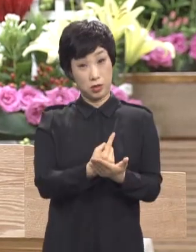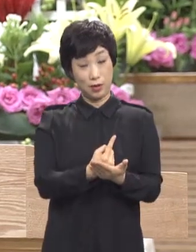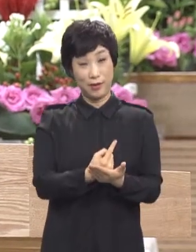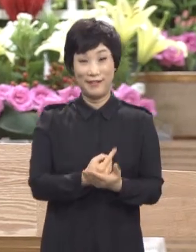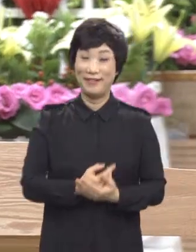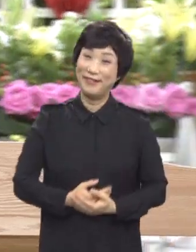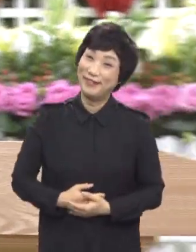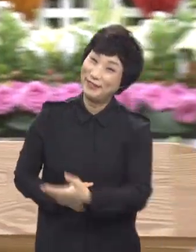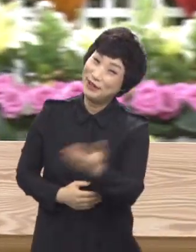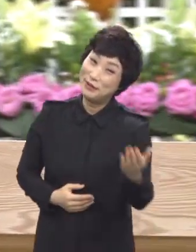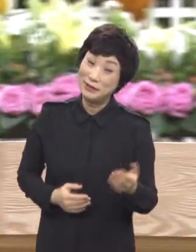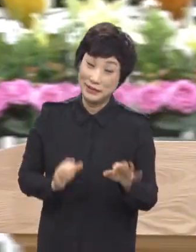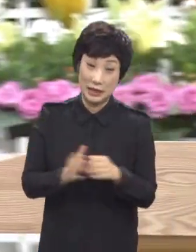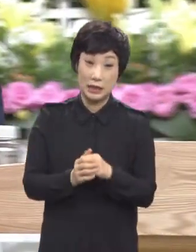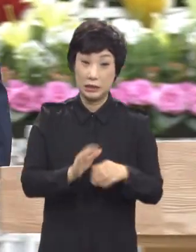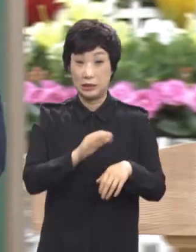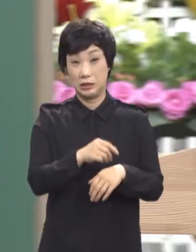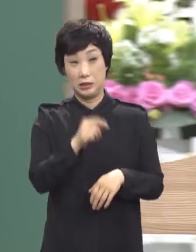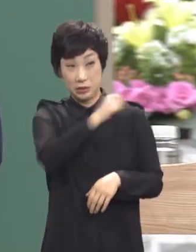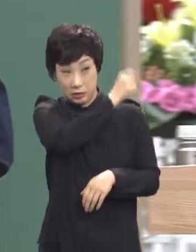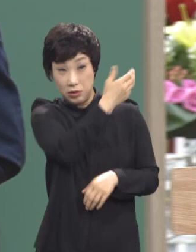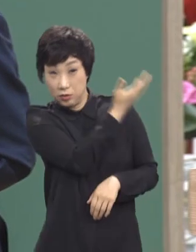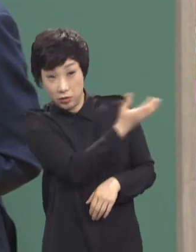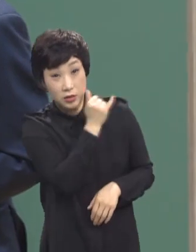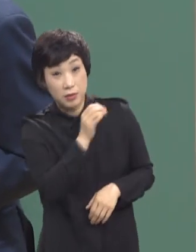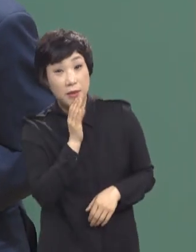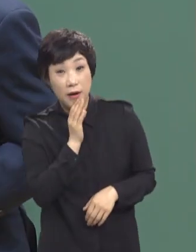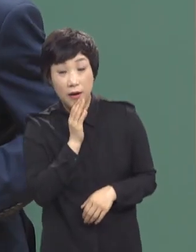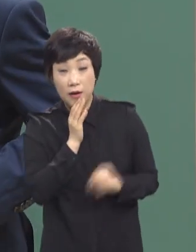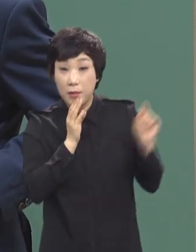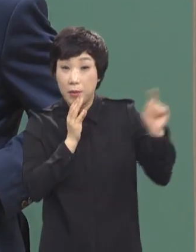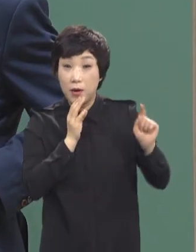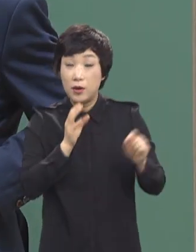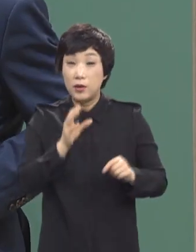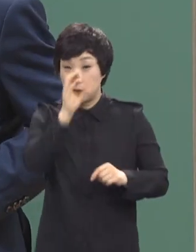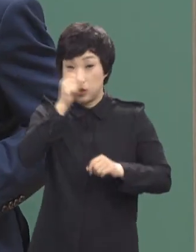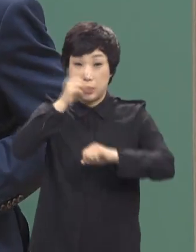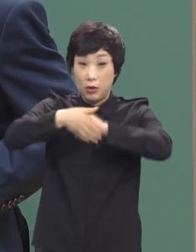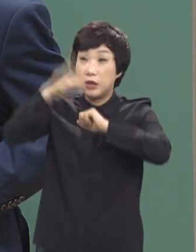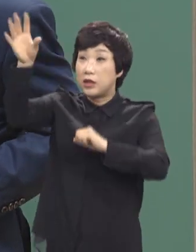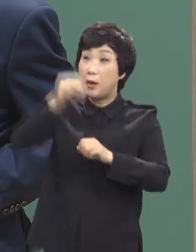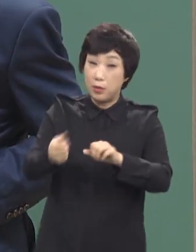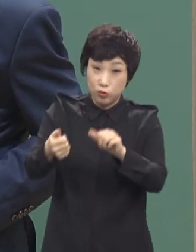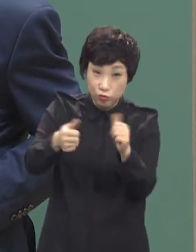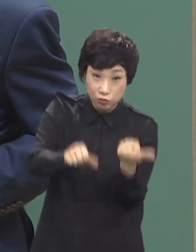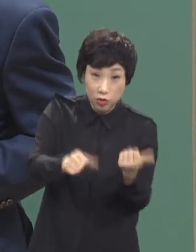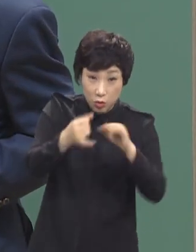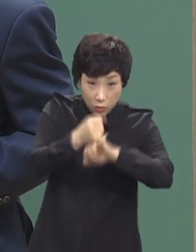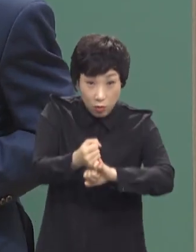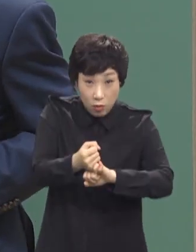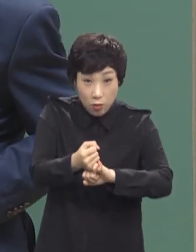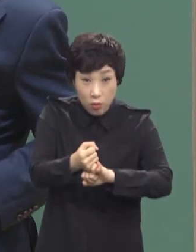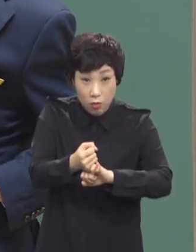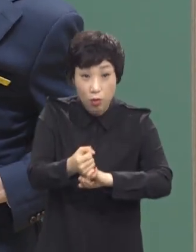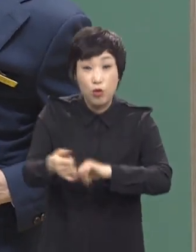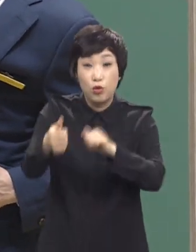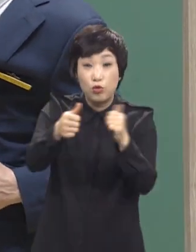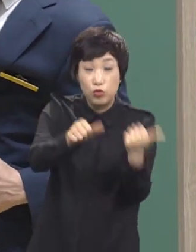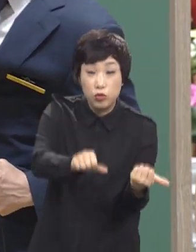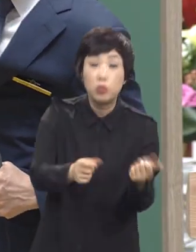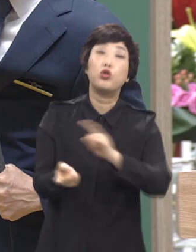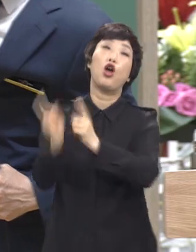자, 먹는 날에는 정령 죽으리라. 정령 죽으리라.